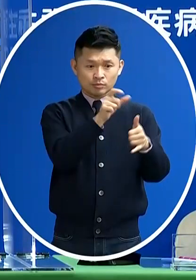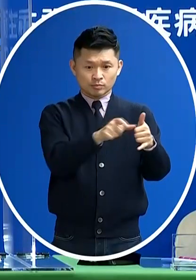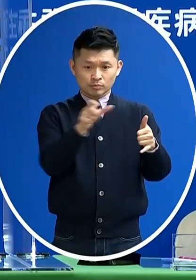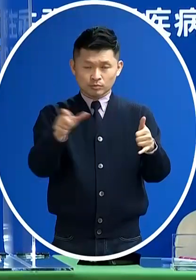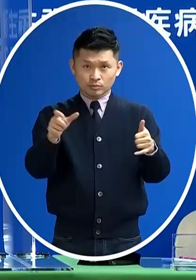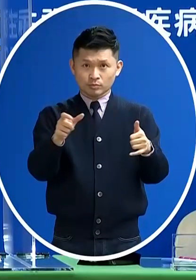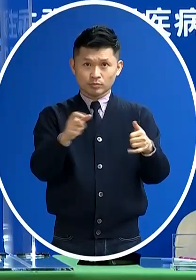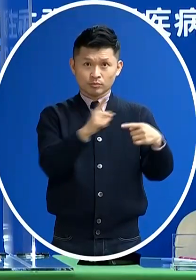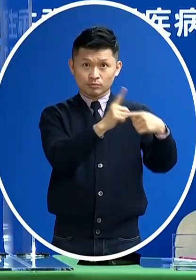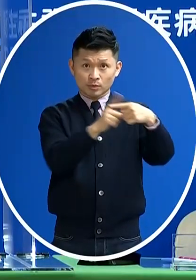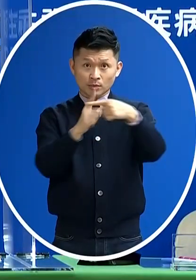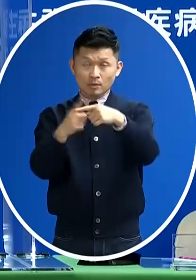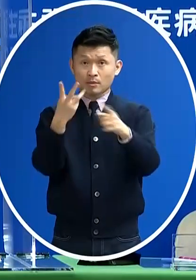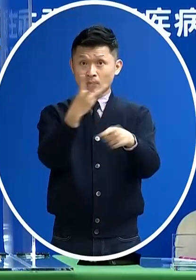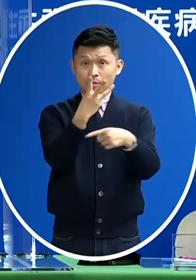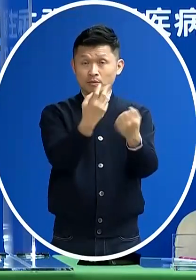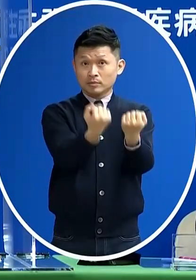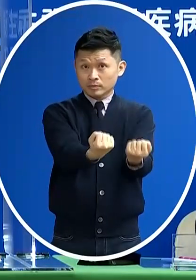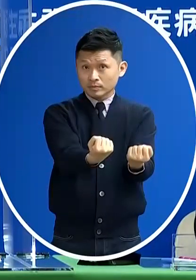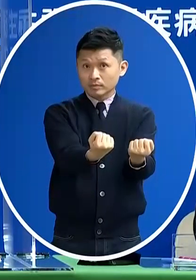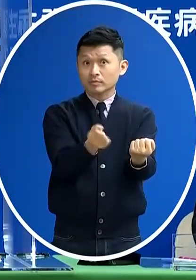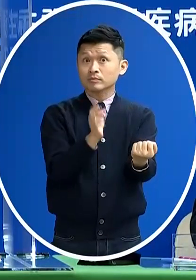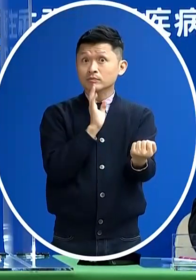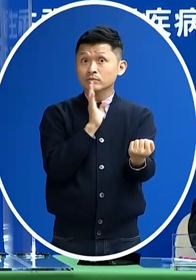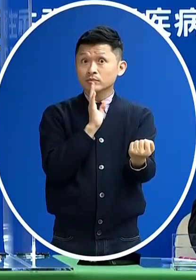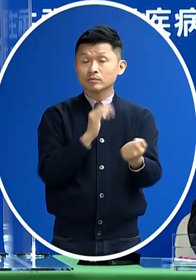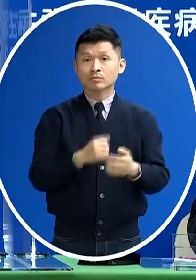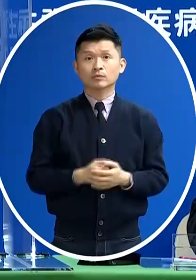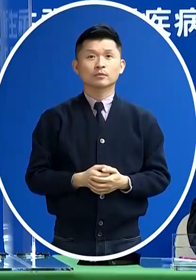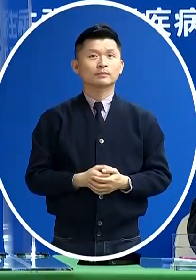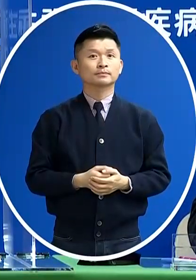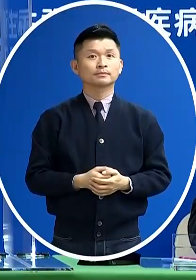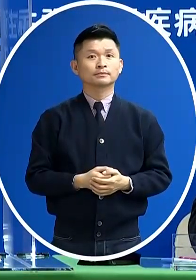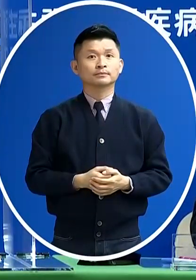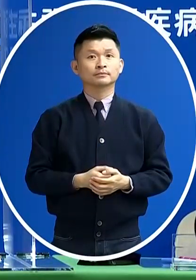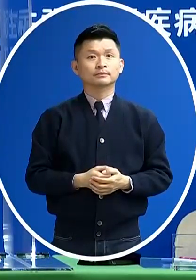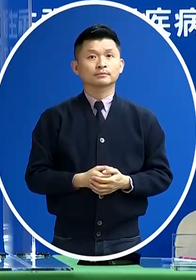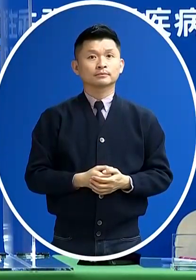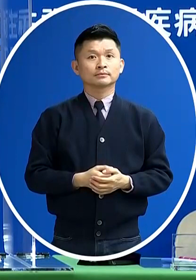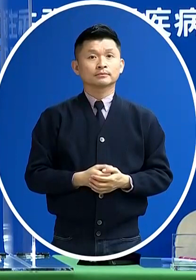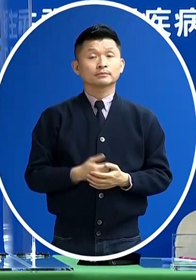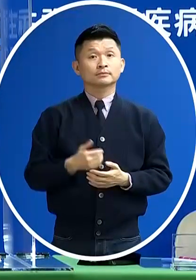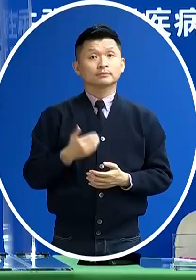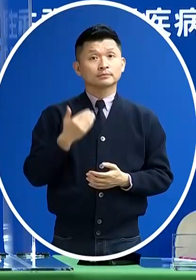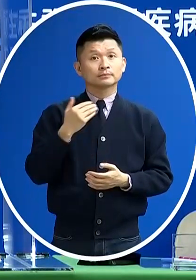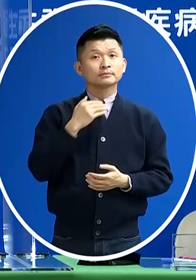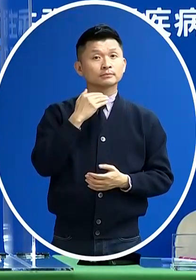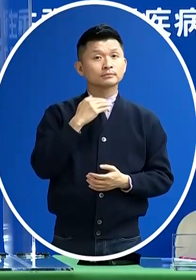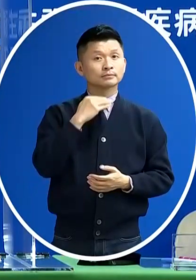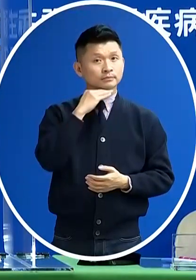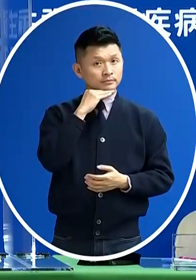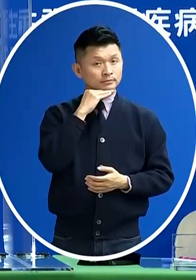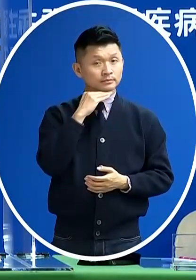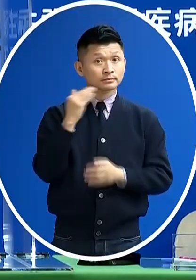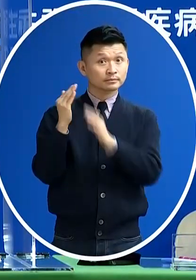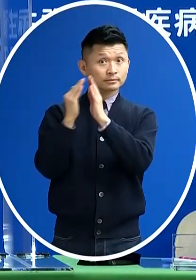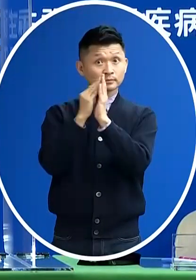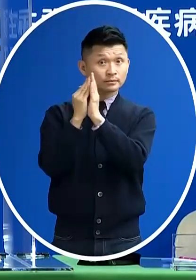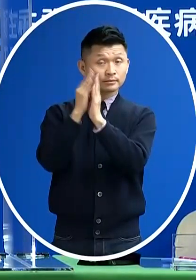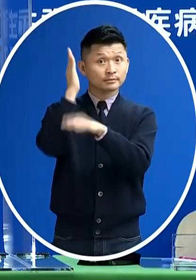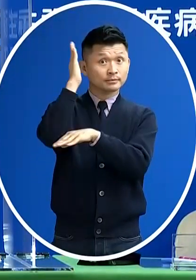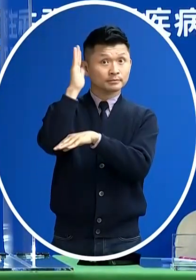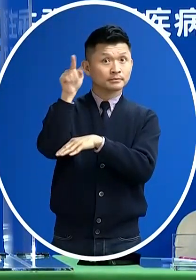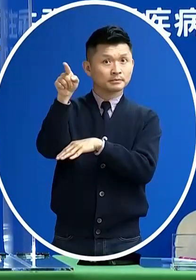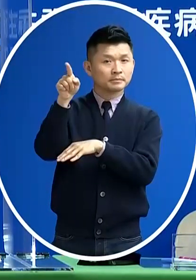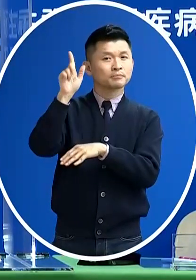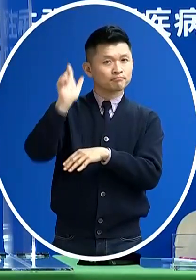在那个地方，所以相对那边的哈，因为空间小，那如果没有拿到图，我想可能桃园那边会比较